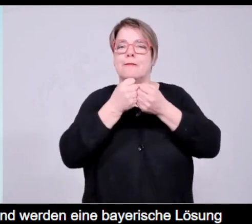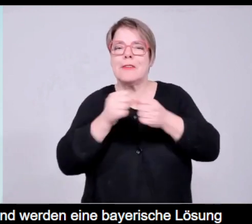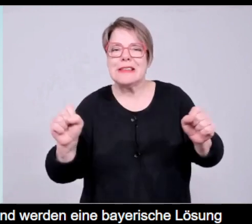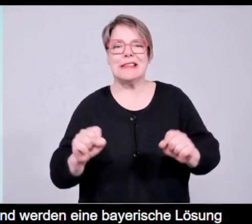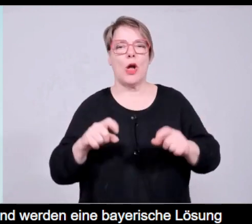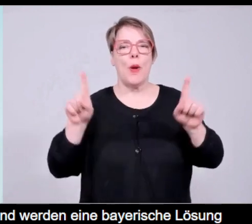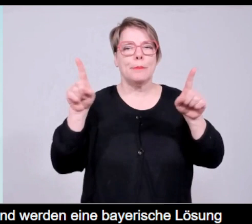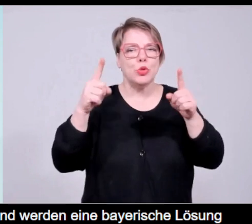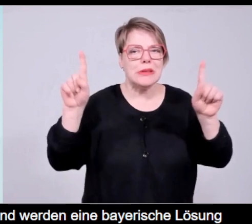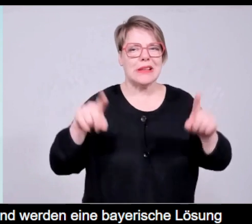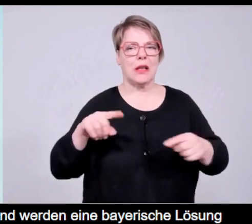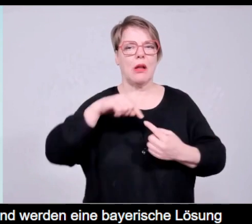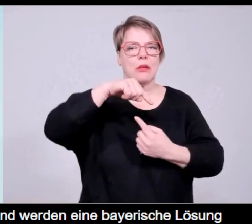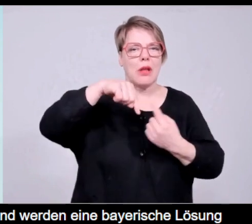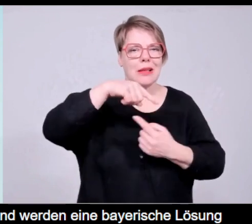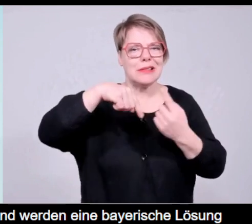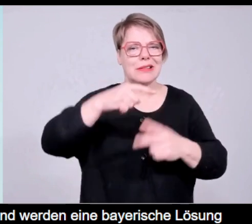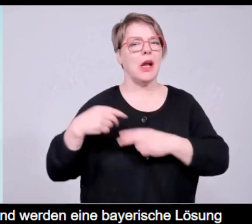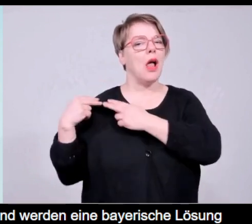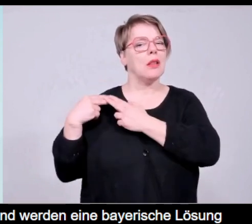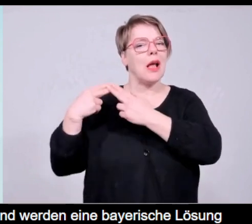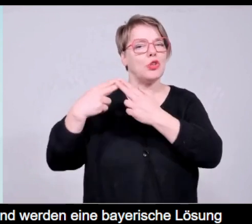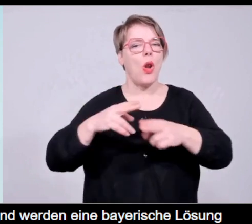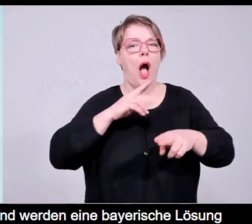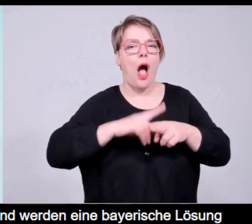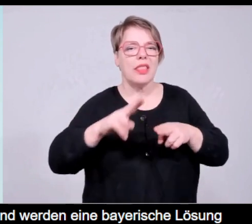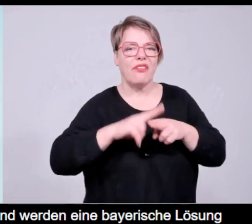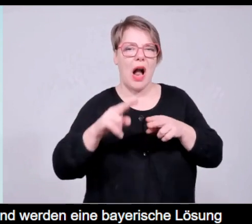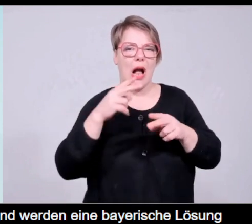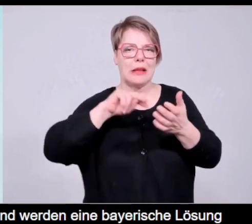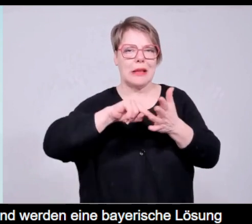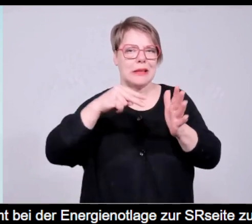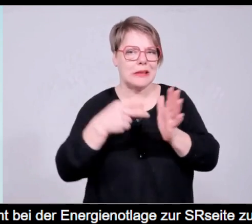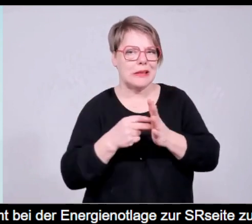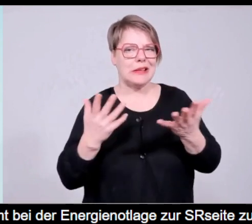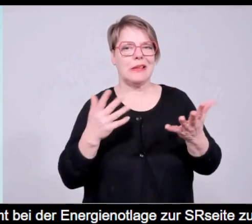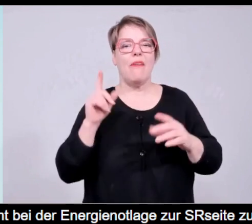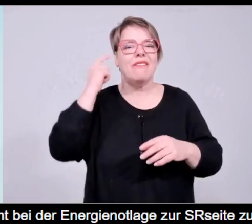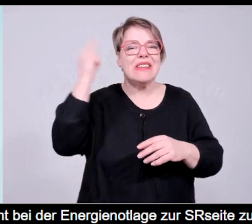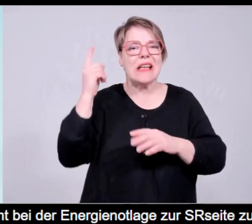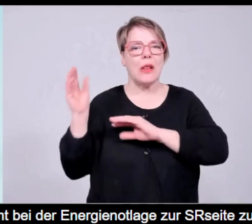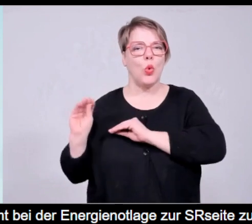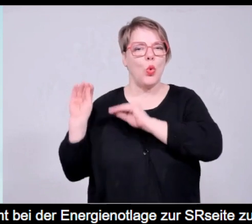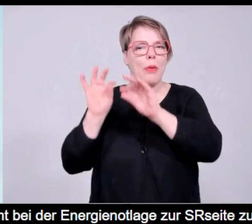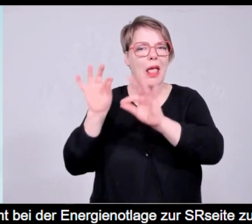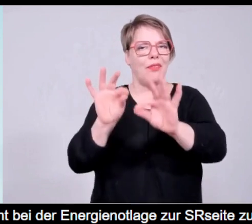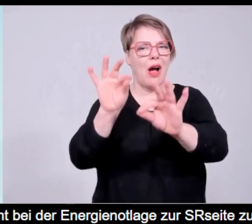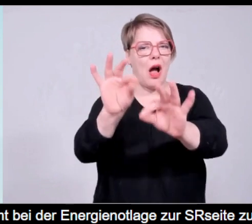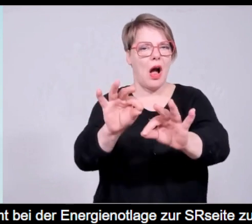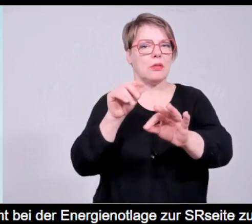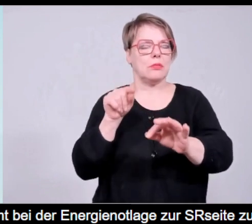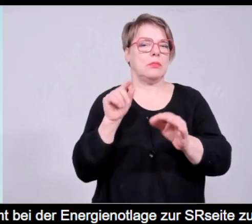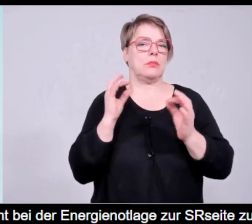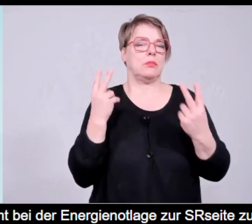nach wie vor Bestand haben, die gepflegt werden. Und da sind eben jetzt drei weitere aufgenommen worden. handelt sich dabei um den evangelischen